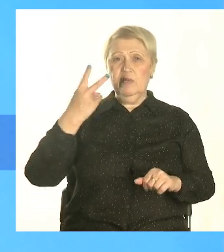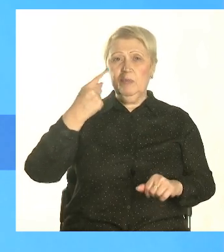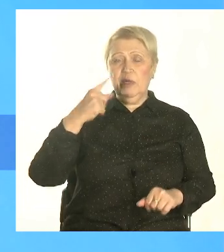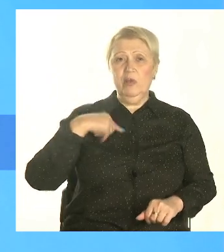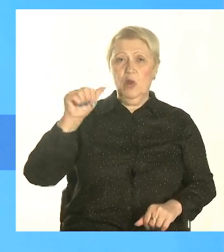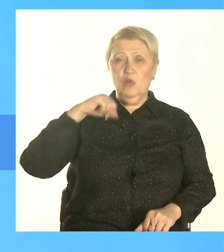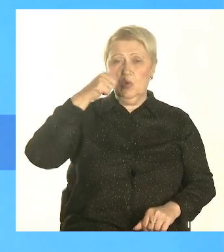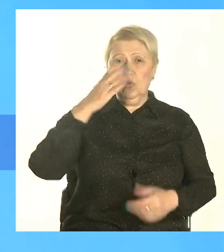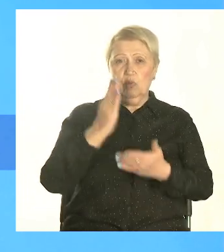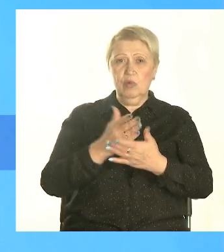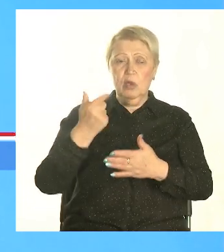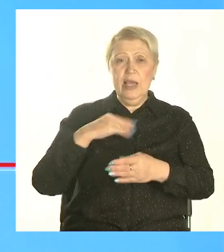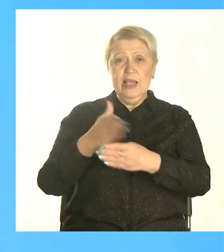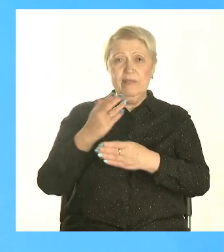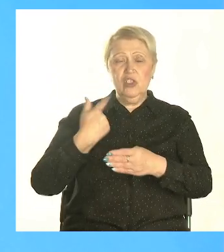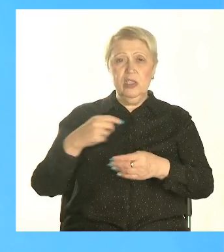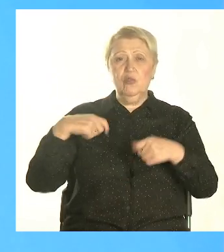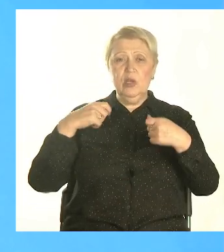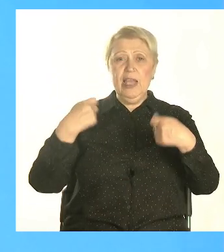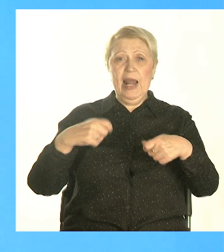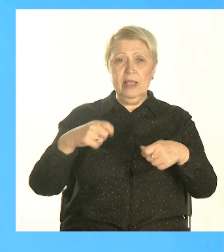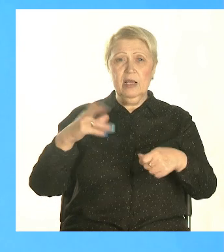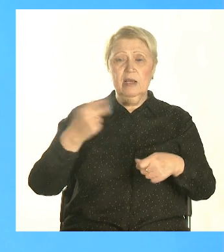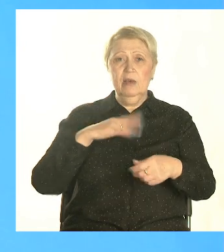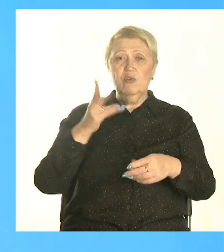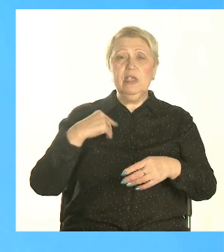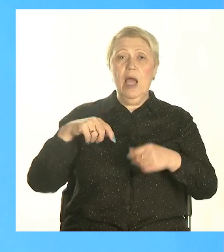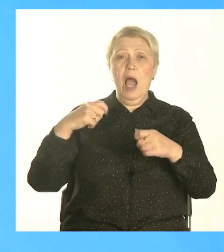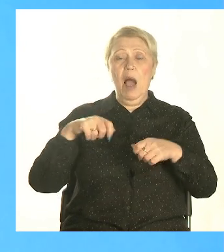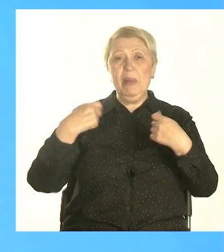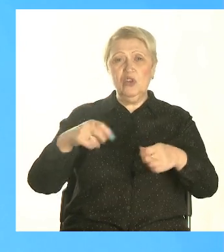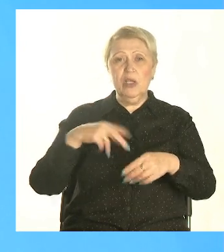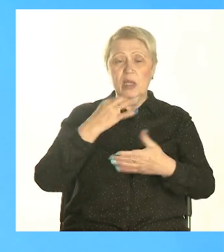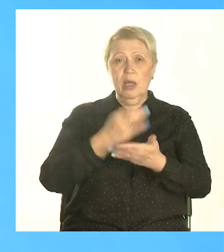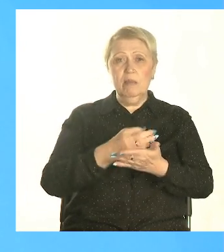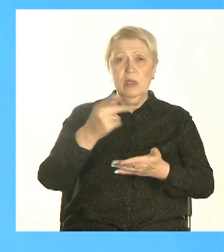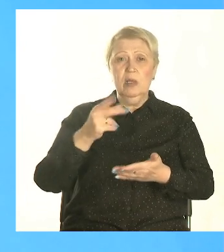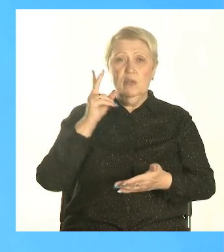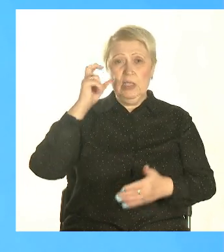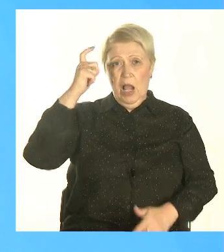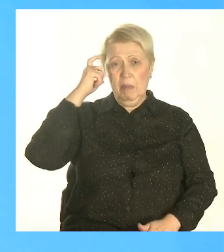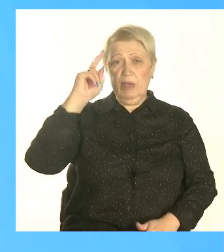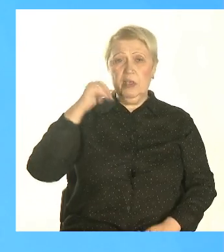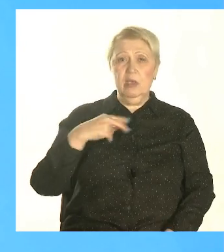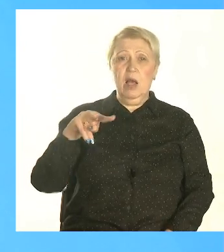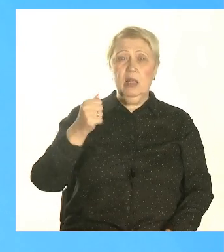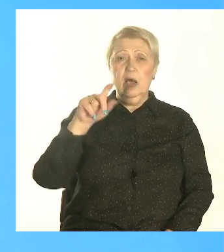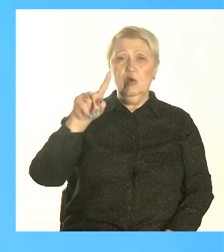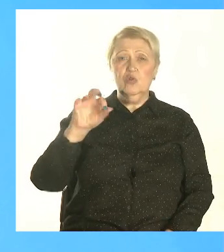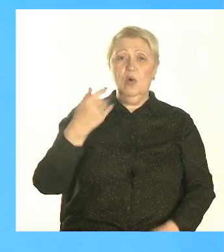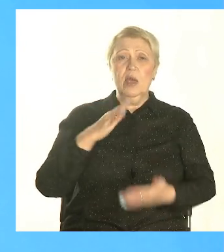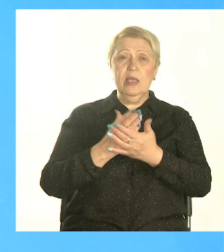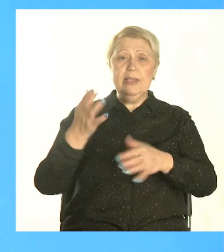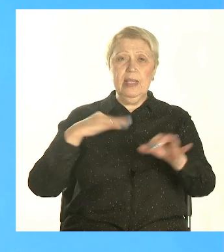нам, с учетом изучения рынка, да, и обращения отходов на территории Хабаровской районной ЛАЗО, они должны предложить схему, которая